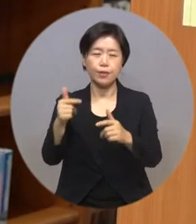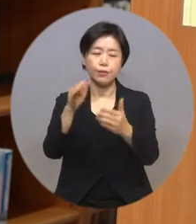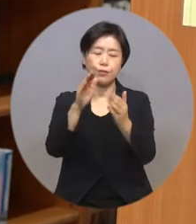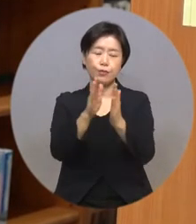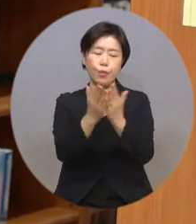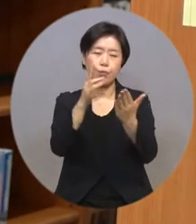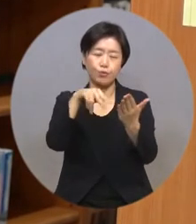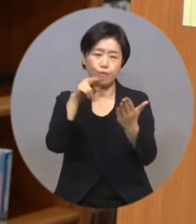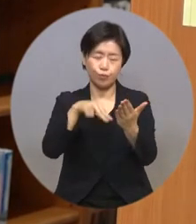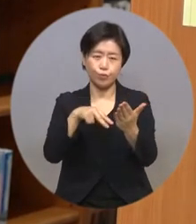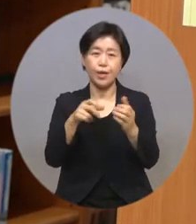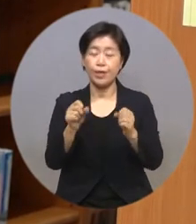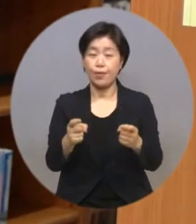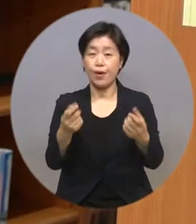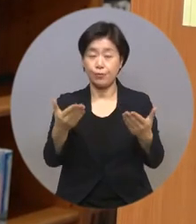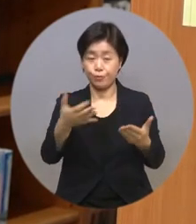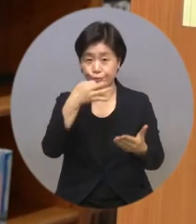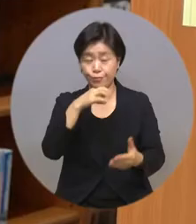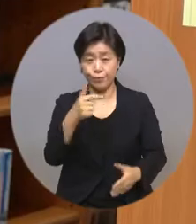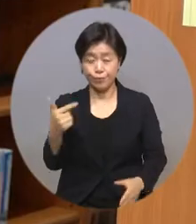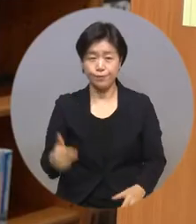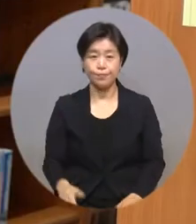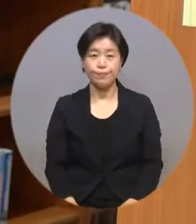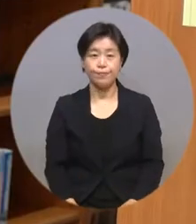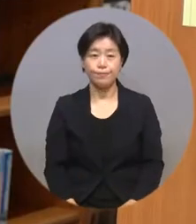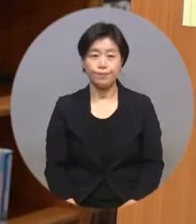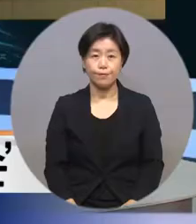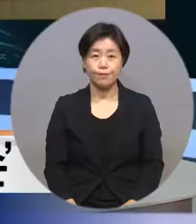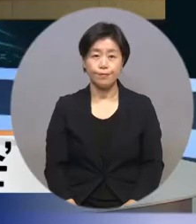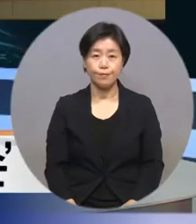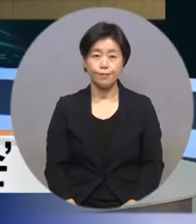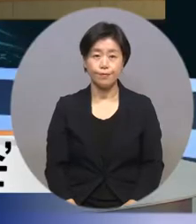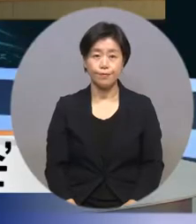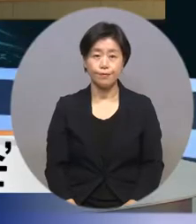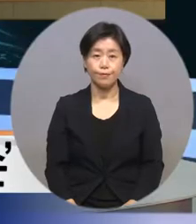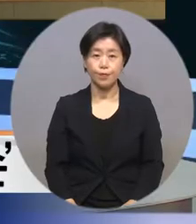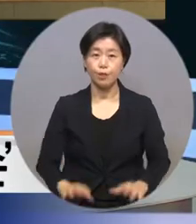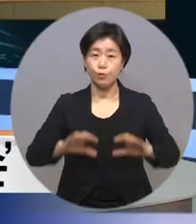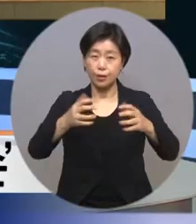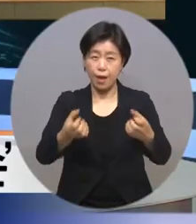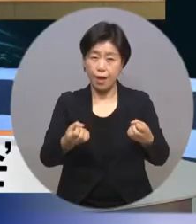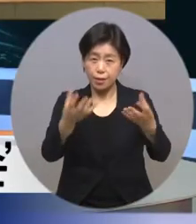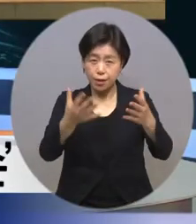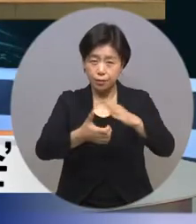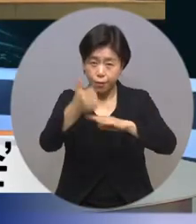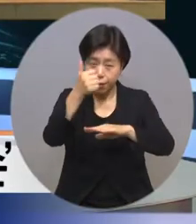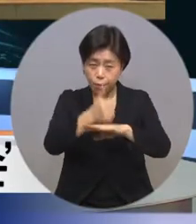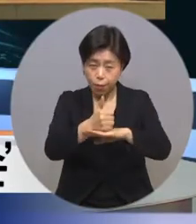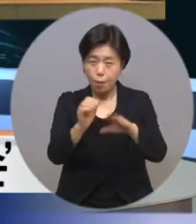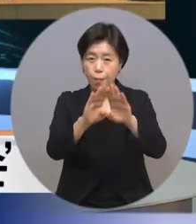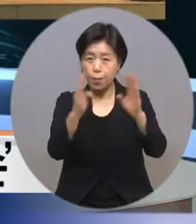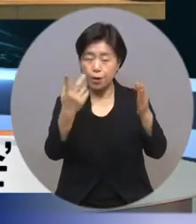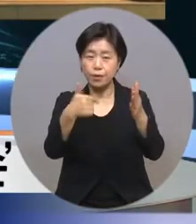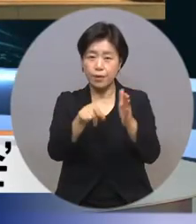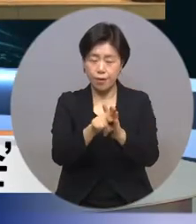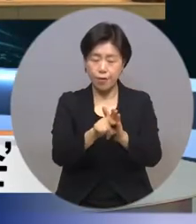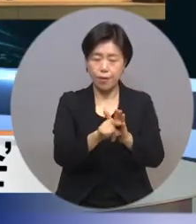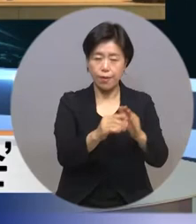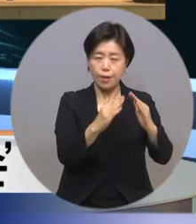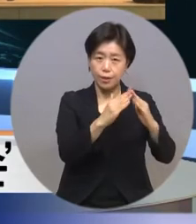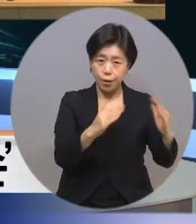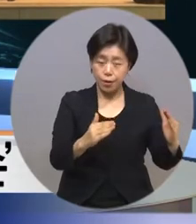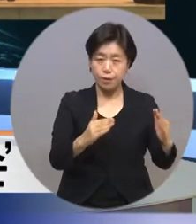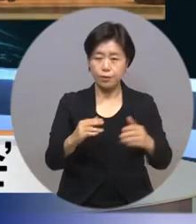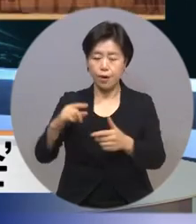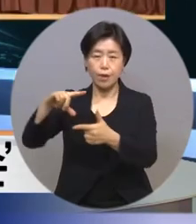기대해봅니다. 복지TV 전북방송 장유진입니다. 국제 행사의 성공적 개최를 위해 영호남이 손을